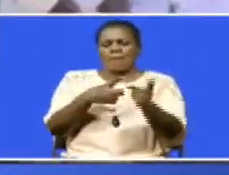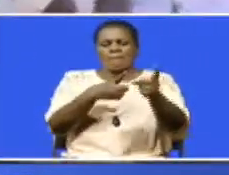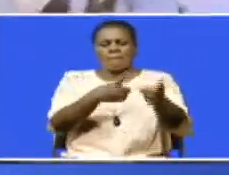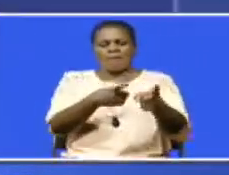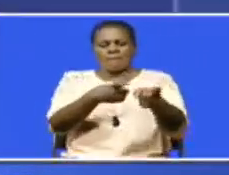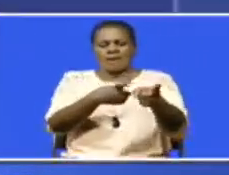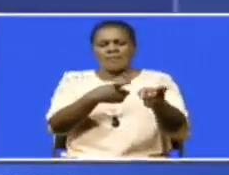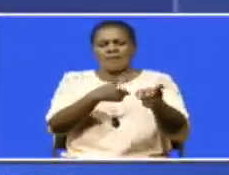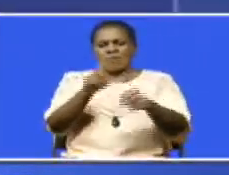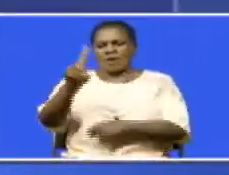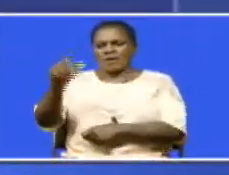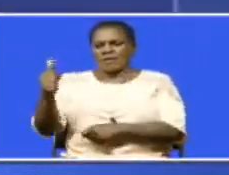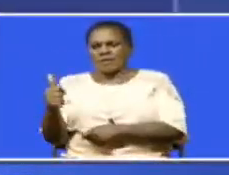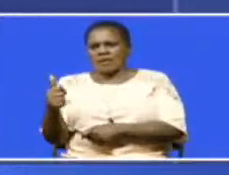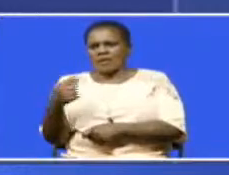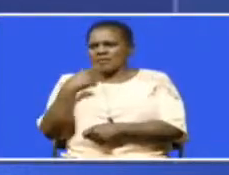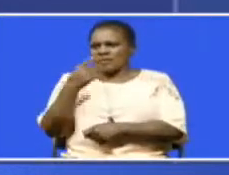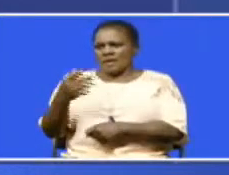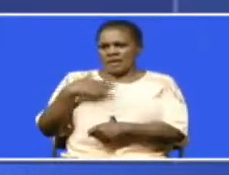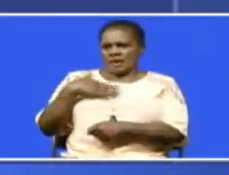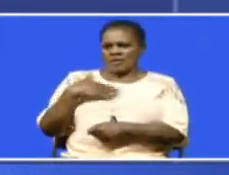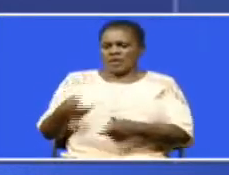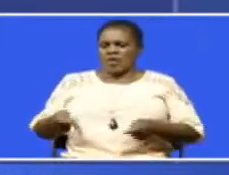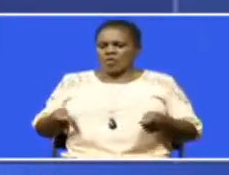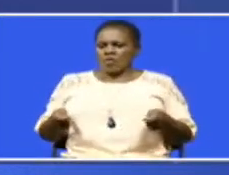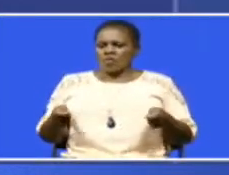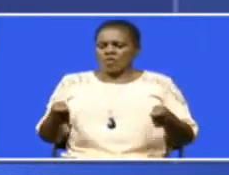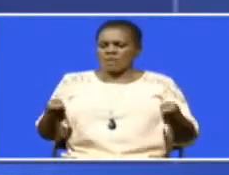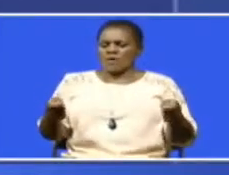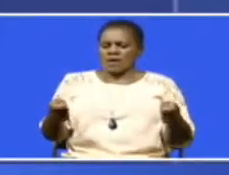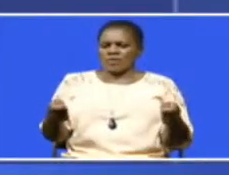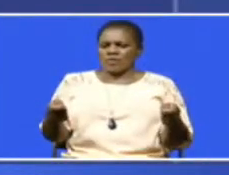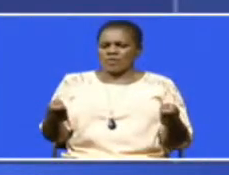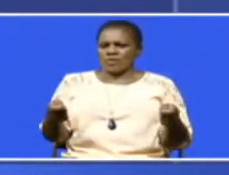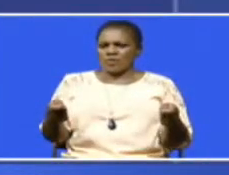ya juu. Nilikuja hapa kutuambia hapa wilbaro nikuja tu achukua.